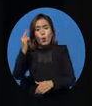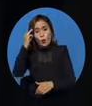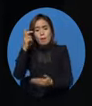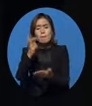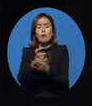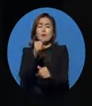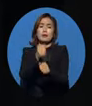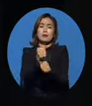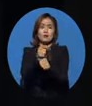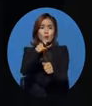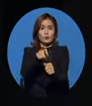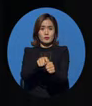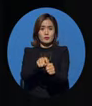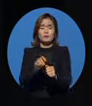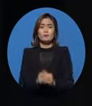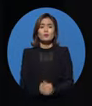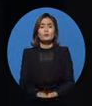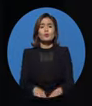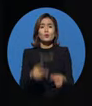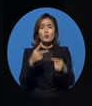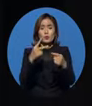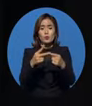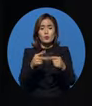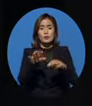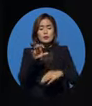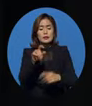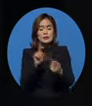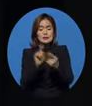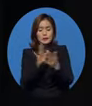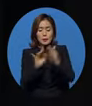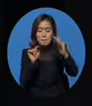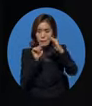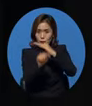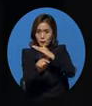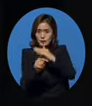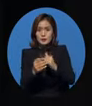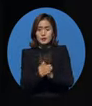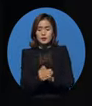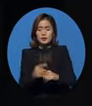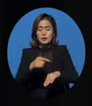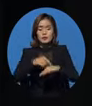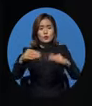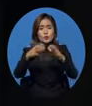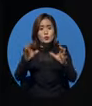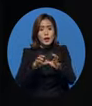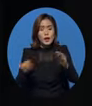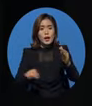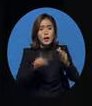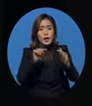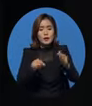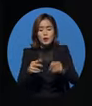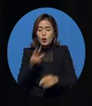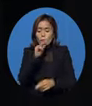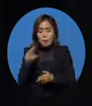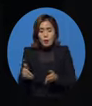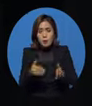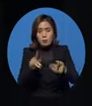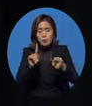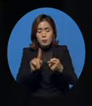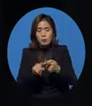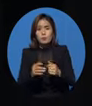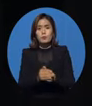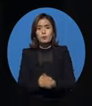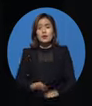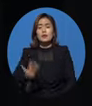해내기 위한 것입니다 두번째는 현장성을 강화하겠습니다 민주당에는 골목마다 4억